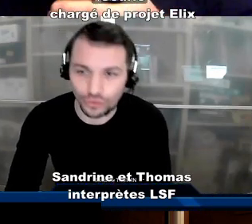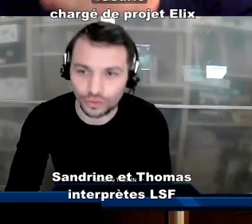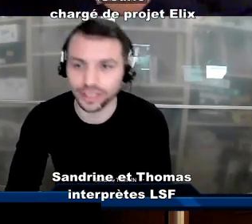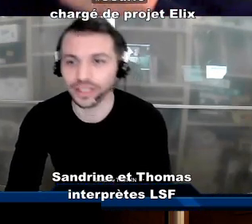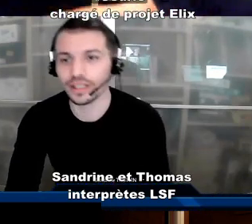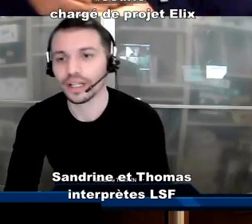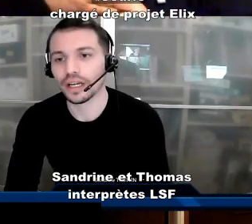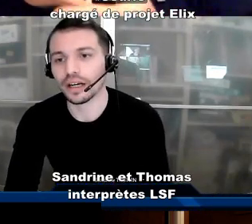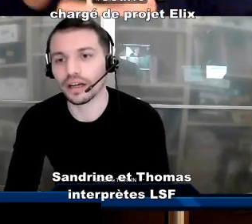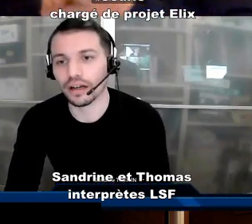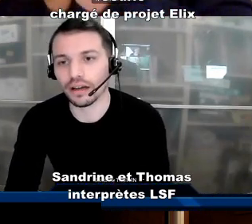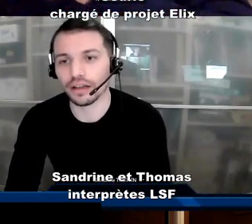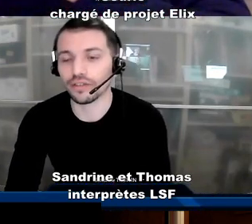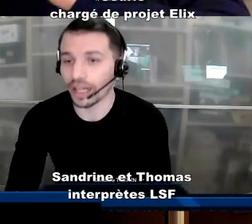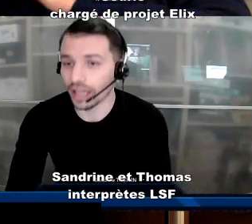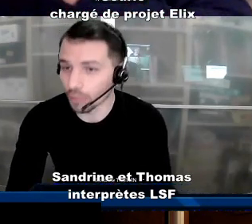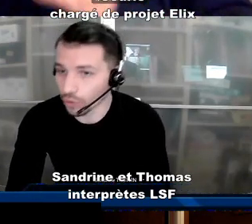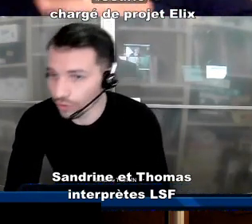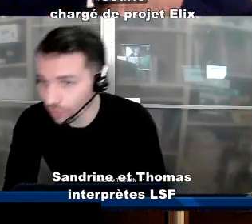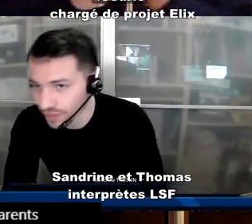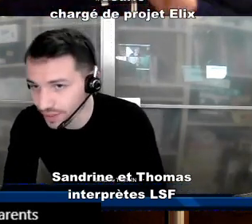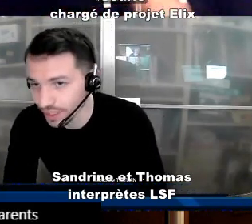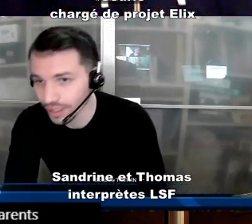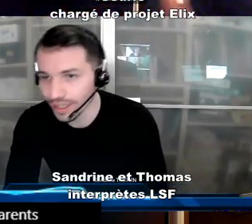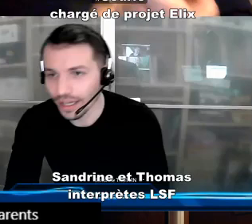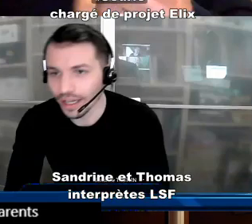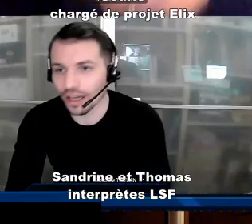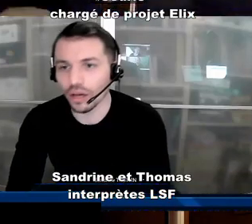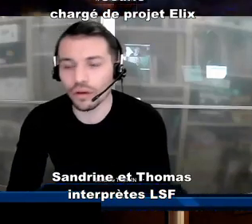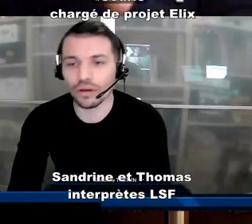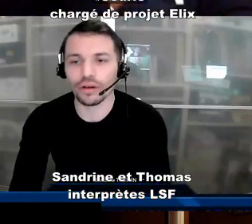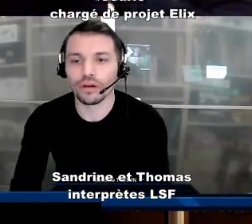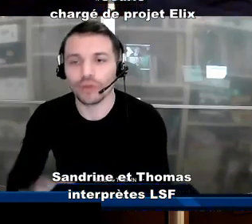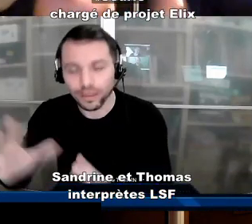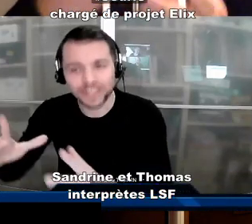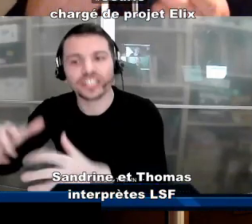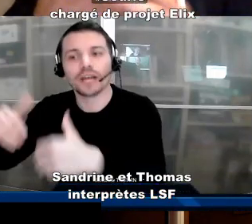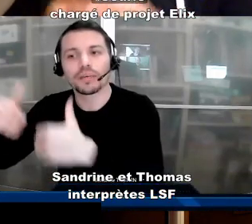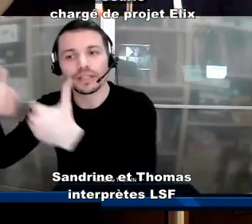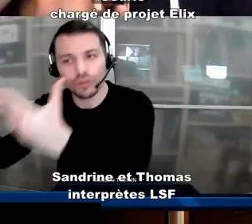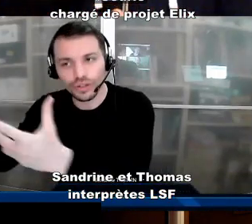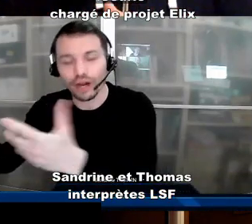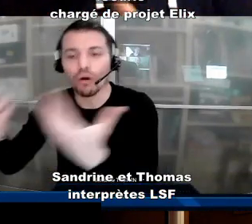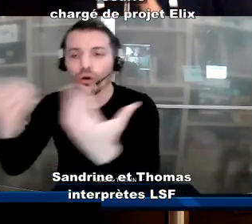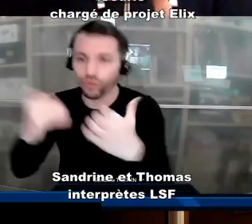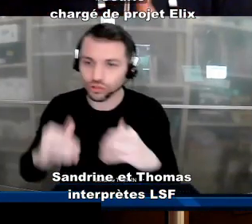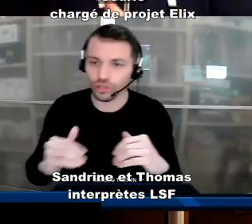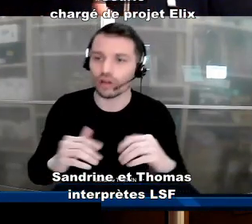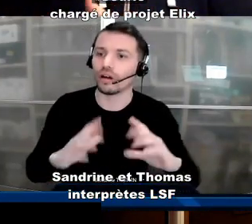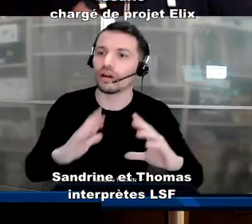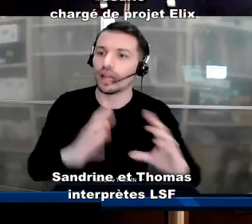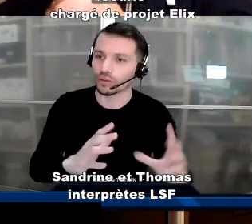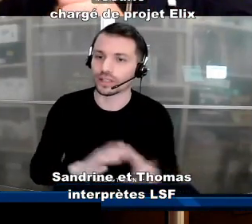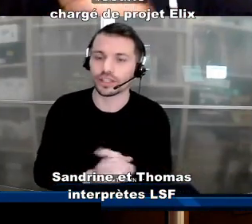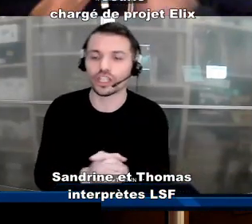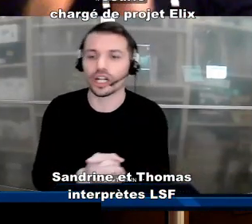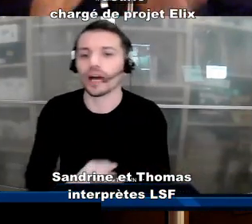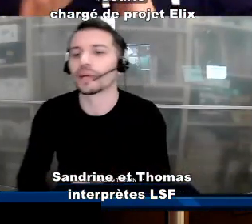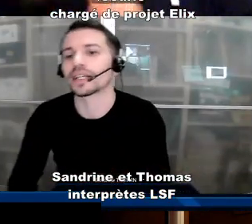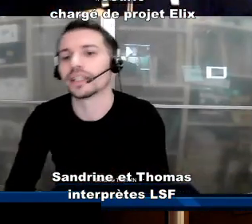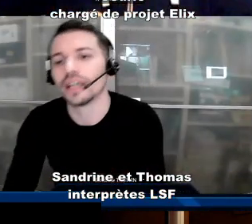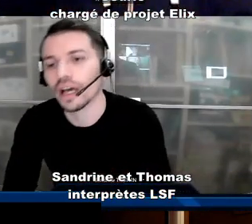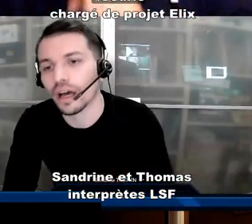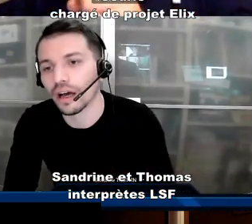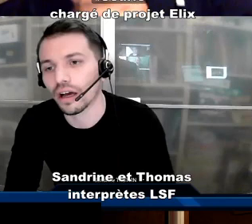séances d'orthophonie. Il fallait apprendre le français. Voilà. Mais ça, je l'ai appris sur le tas. En revanche, la langue des signes,